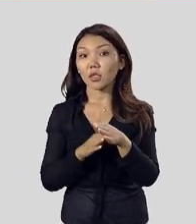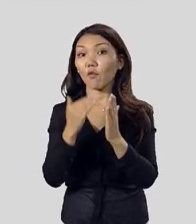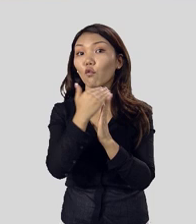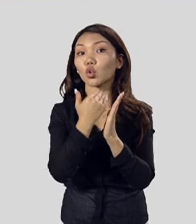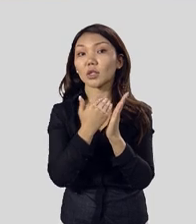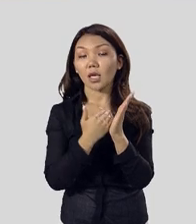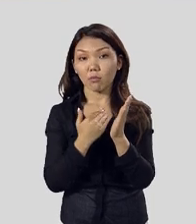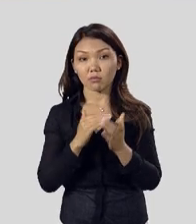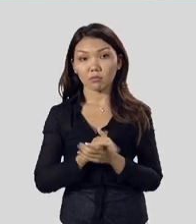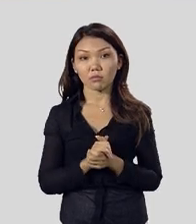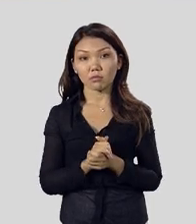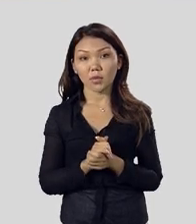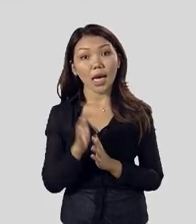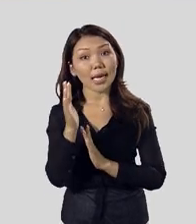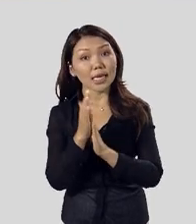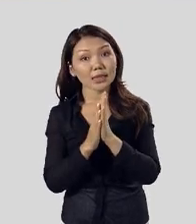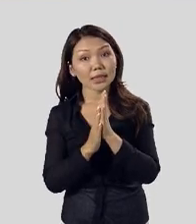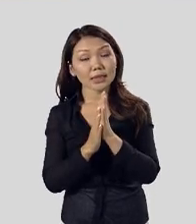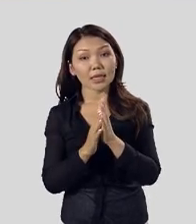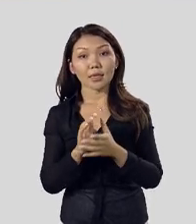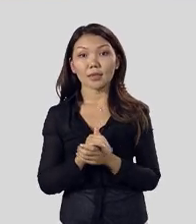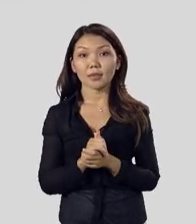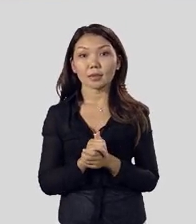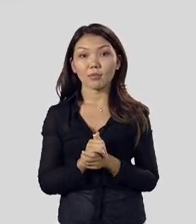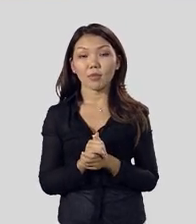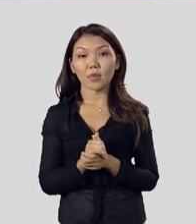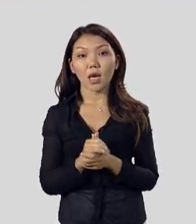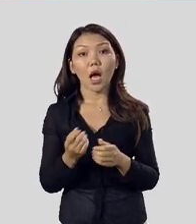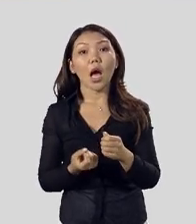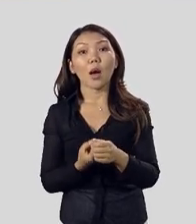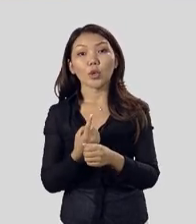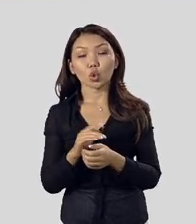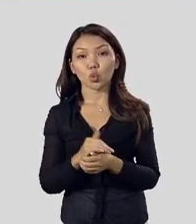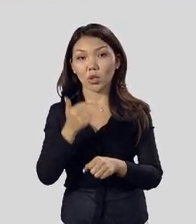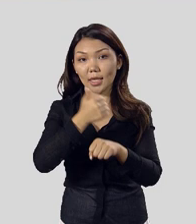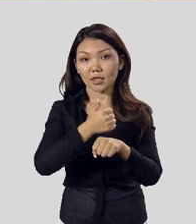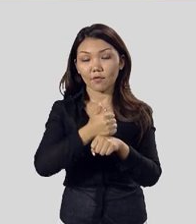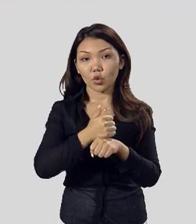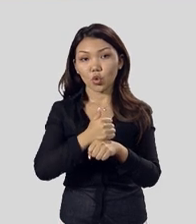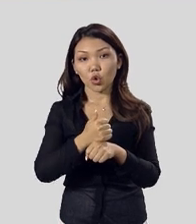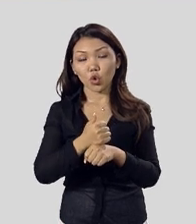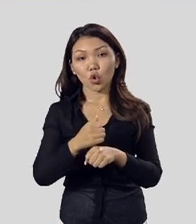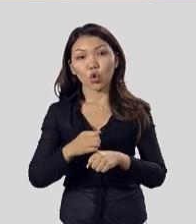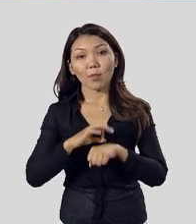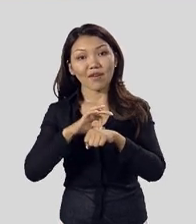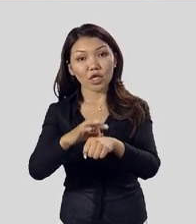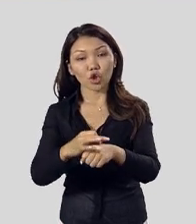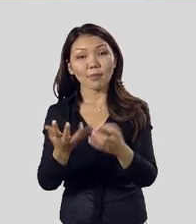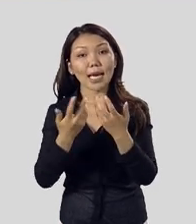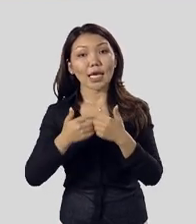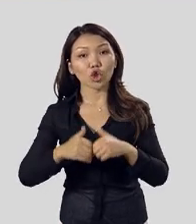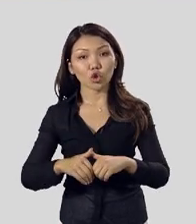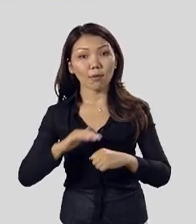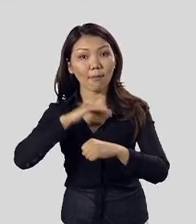функциям растительный организм образуют основную проводящую механическую